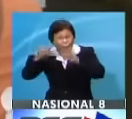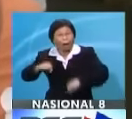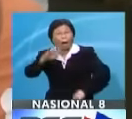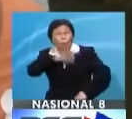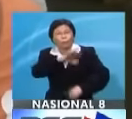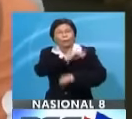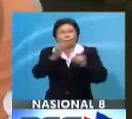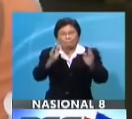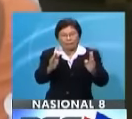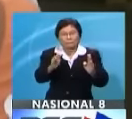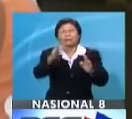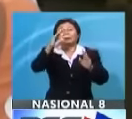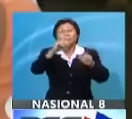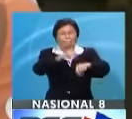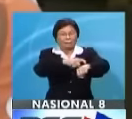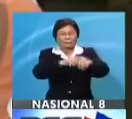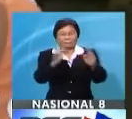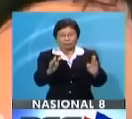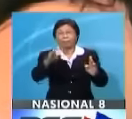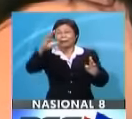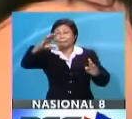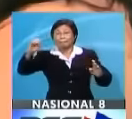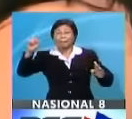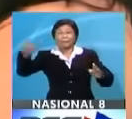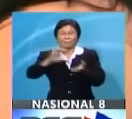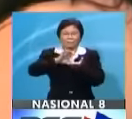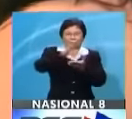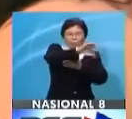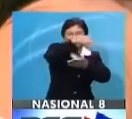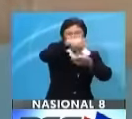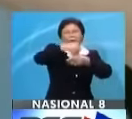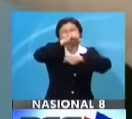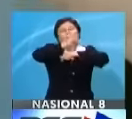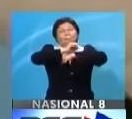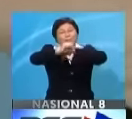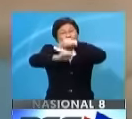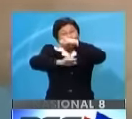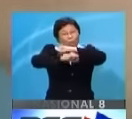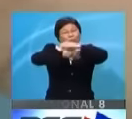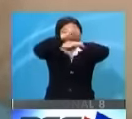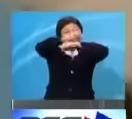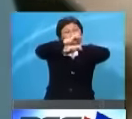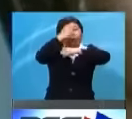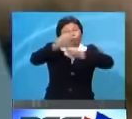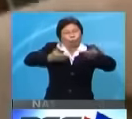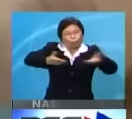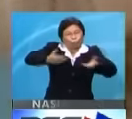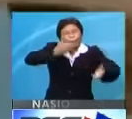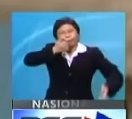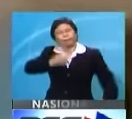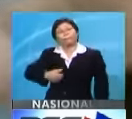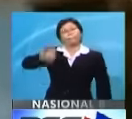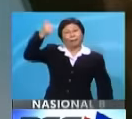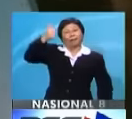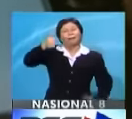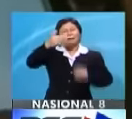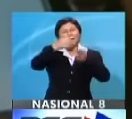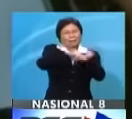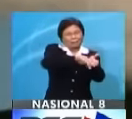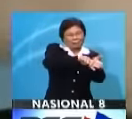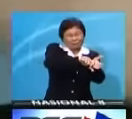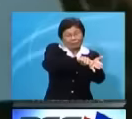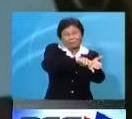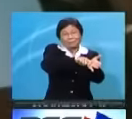memberi tempoh kepada syarikat pengendali untuk melabur semula dalam infrastruktur bagi memberi perkhidmatan terbaik. Hasil kad tambah